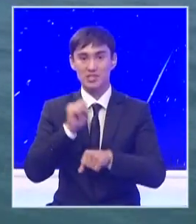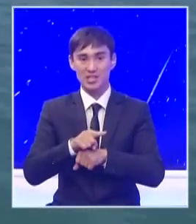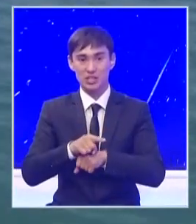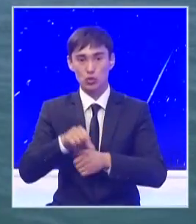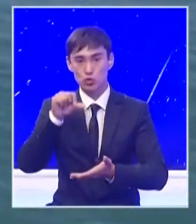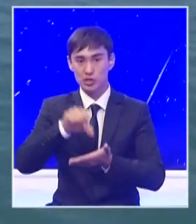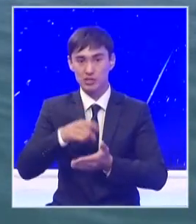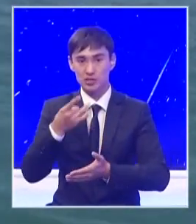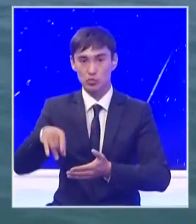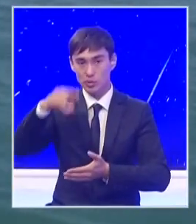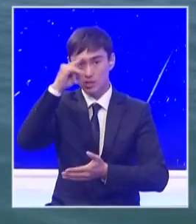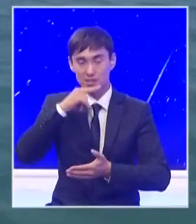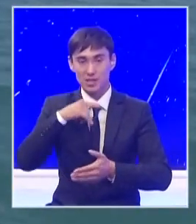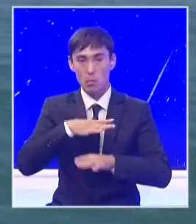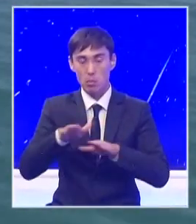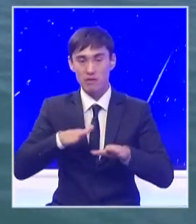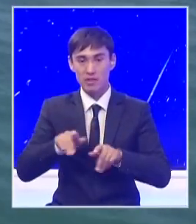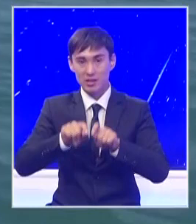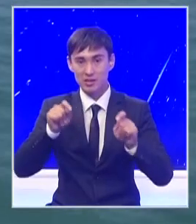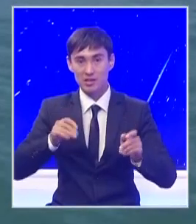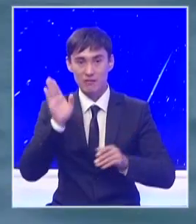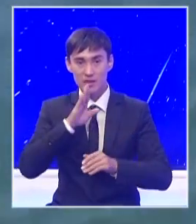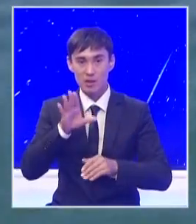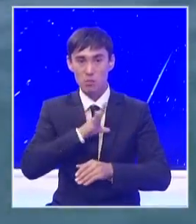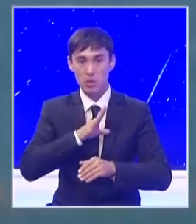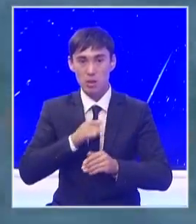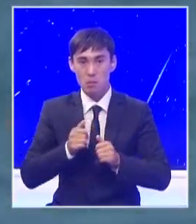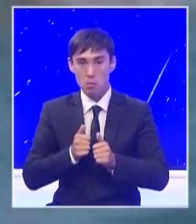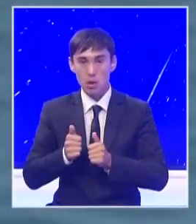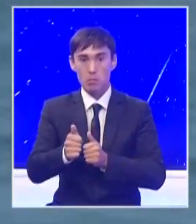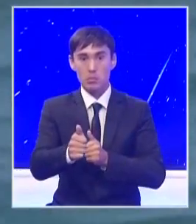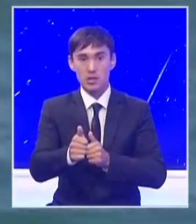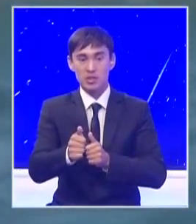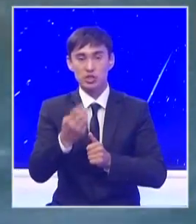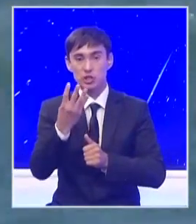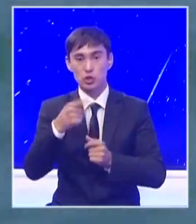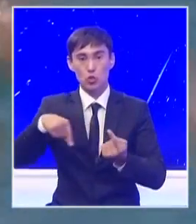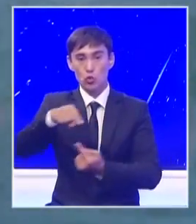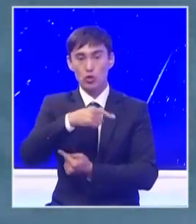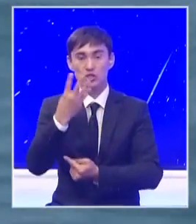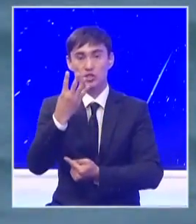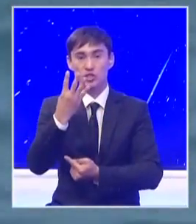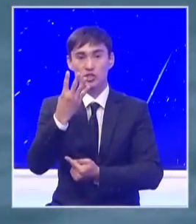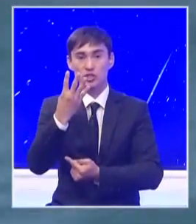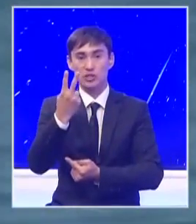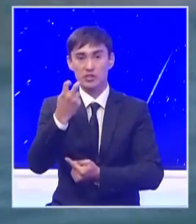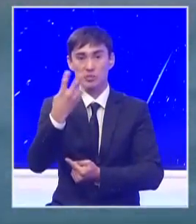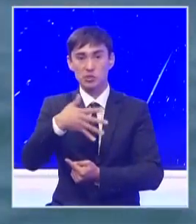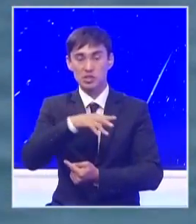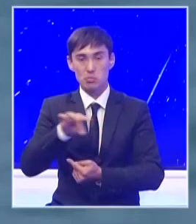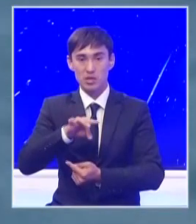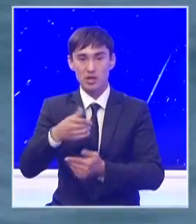чемпионата Республики Казахстан по плаванию на открытой воде было проплыть эстафету 4 круга по 1250 метров. Ранее мужчины и